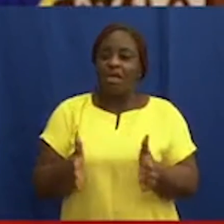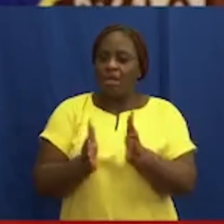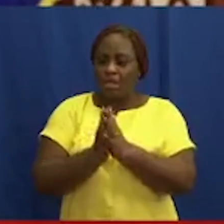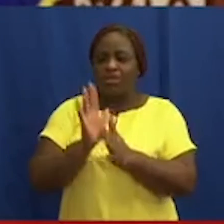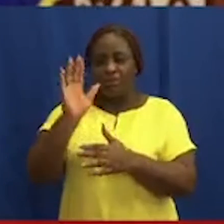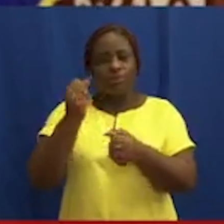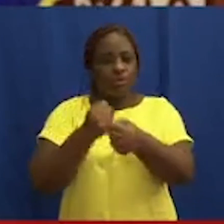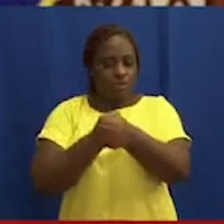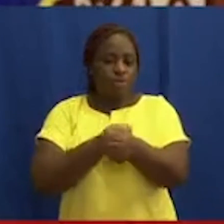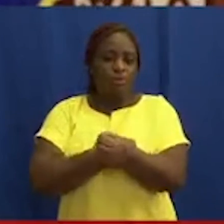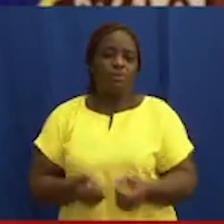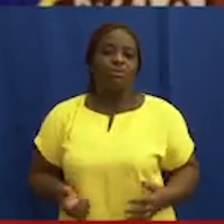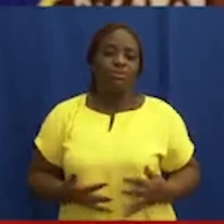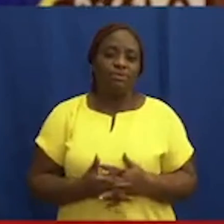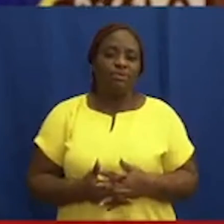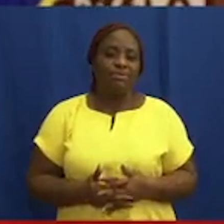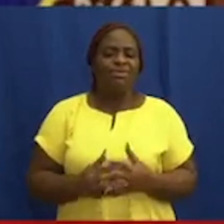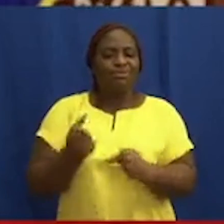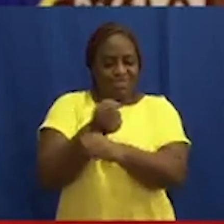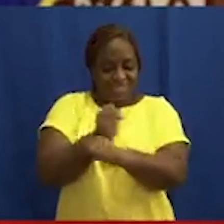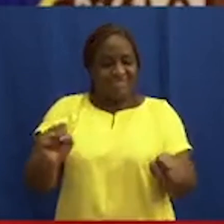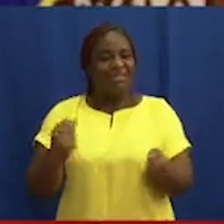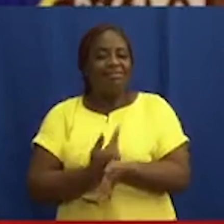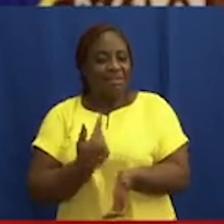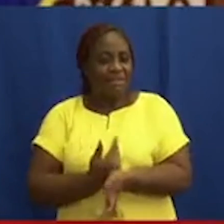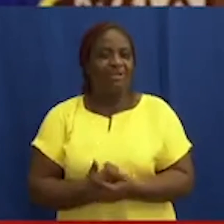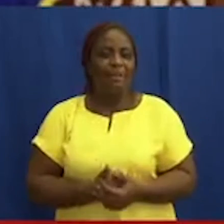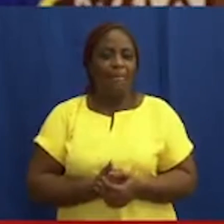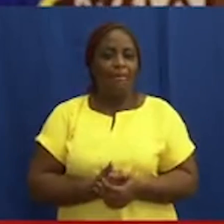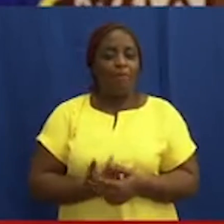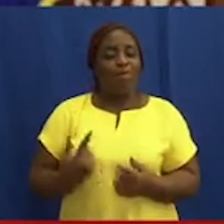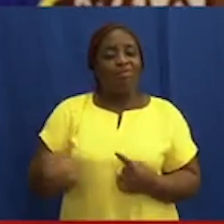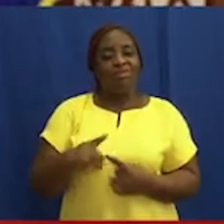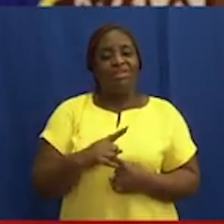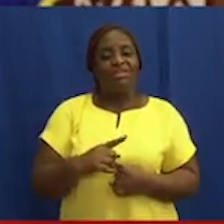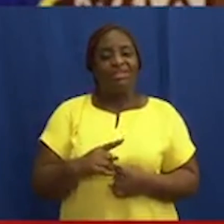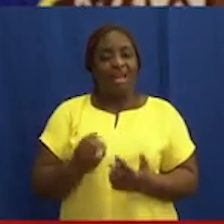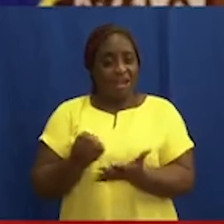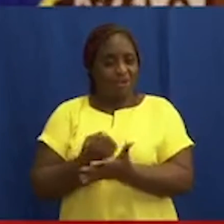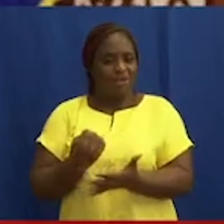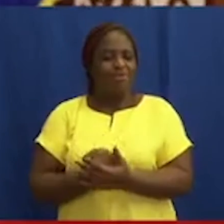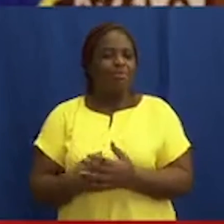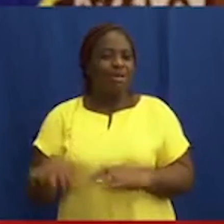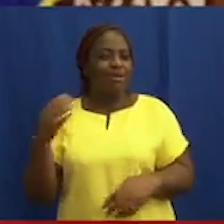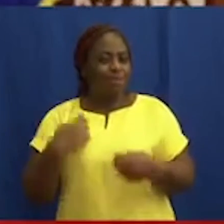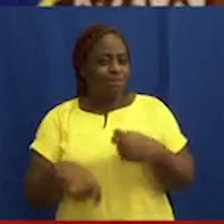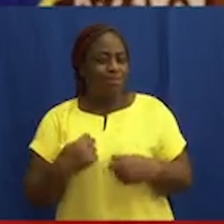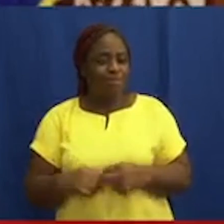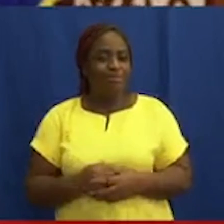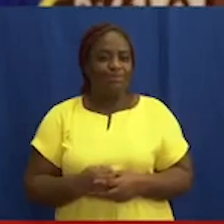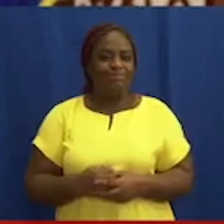kuma ma'aikatunta da kuma ainihin tsarin demokradiyyanta. Kuma mu